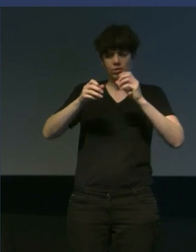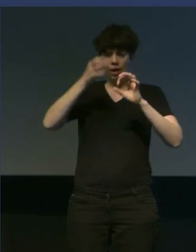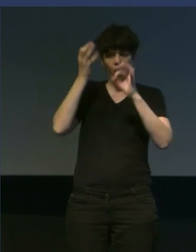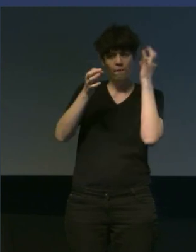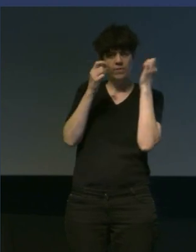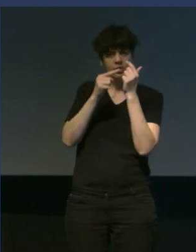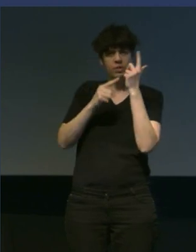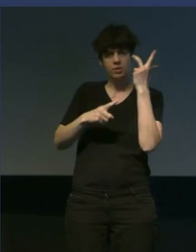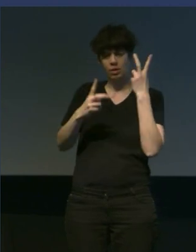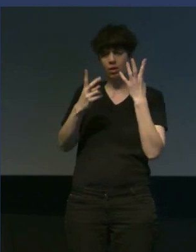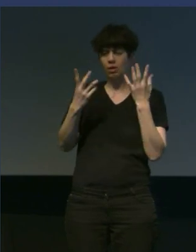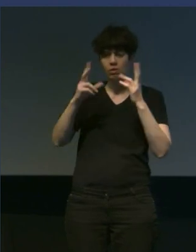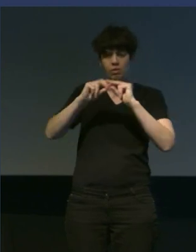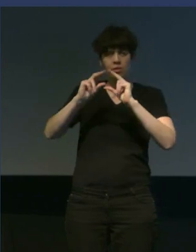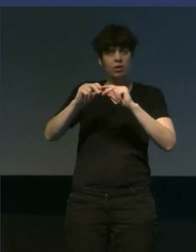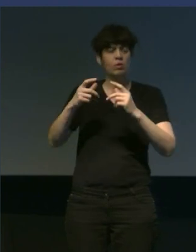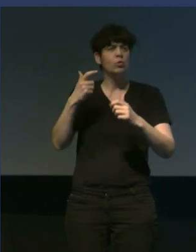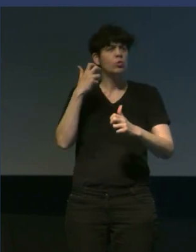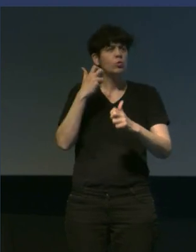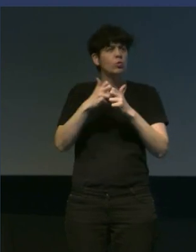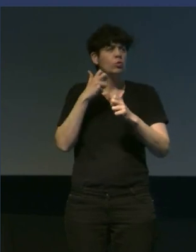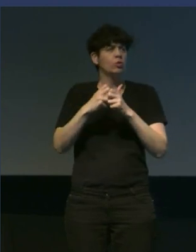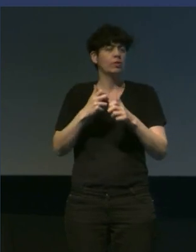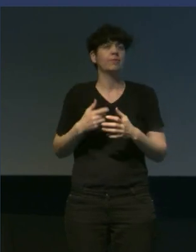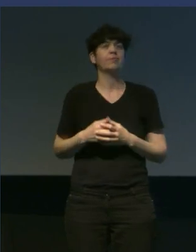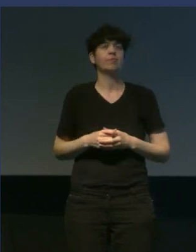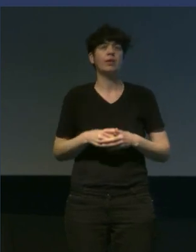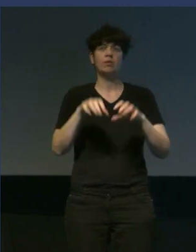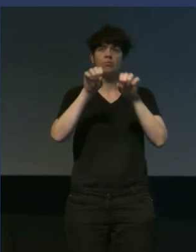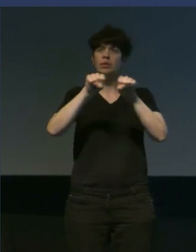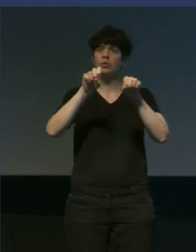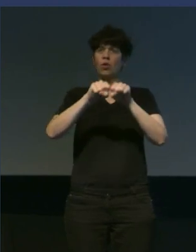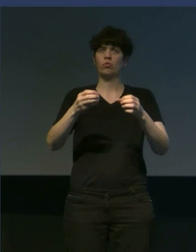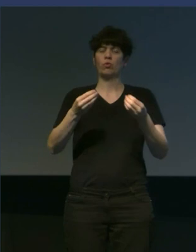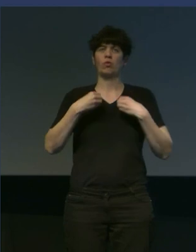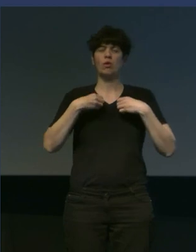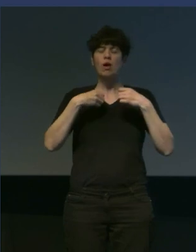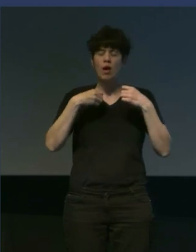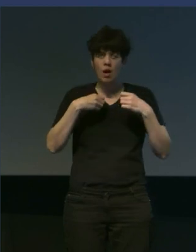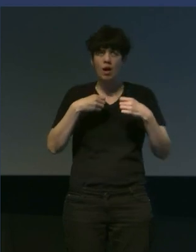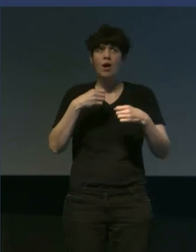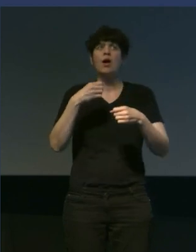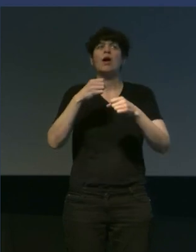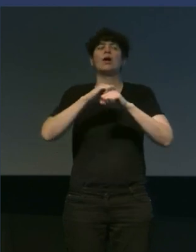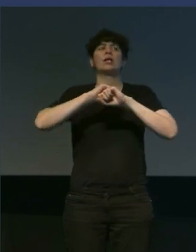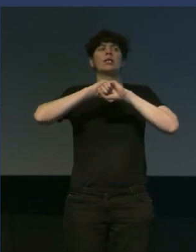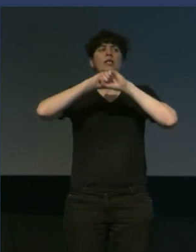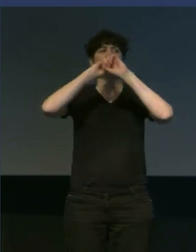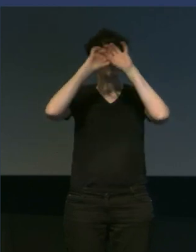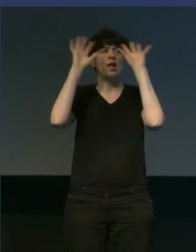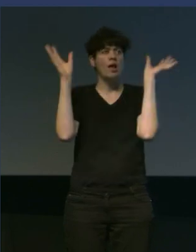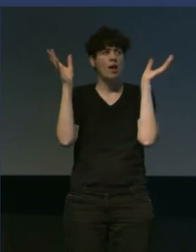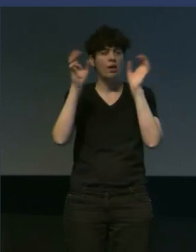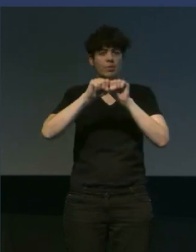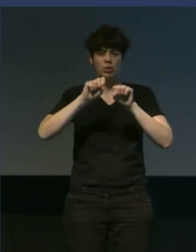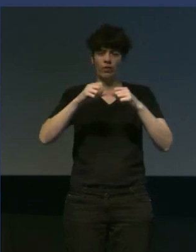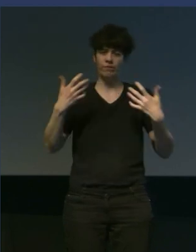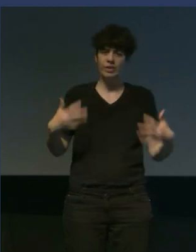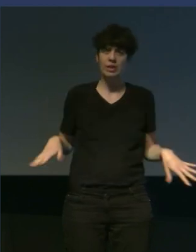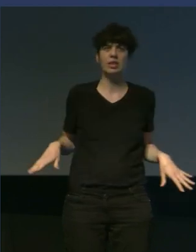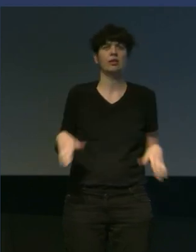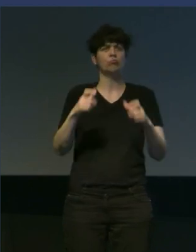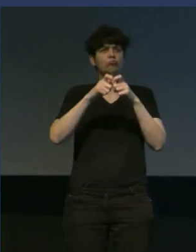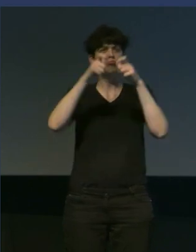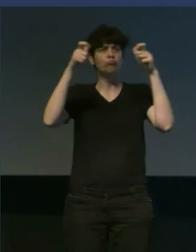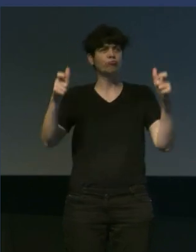du grand public. Et donc, ce master-là m'a vraiment ouvert les yeux. Et donc, en plus de ce master, je me suis lancée avec mon